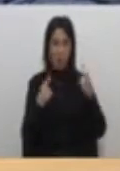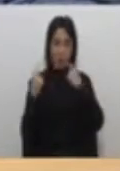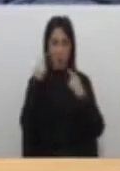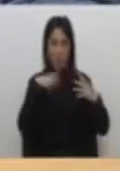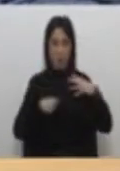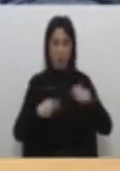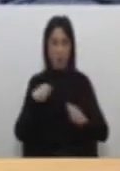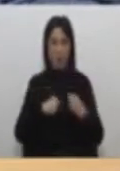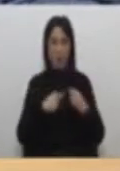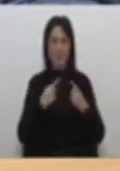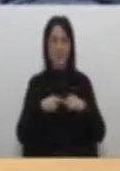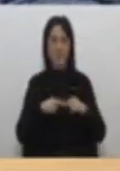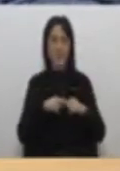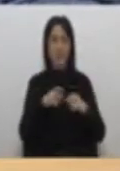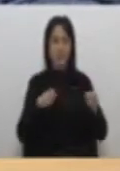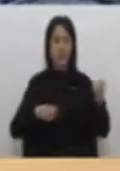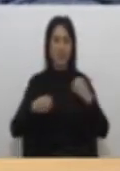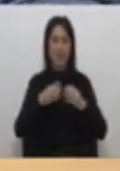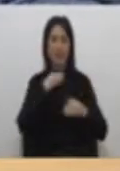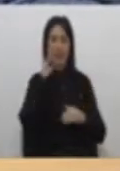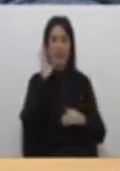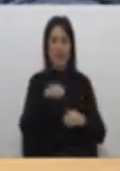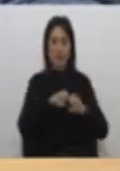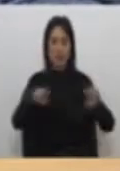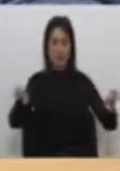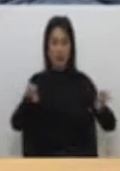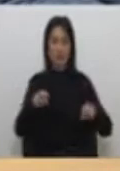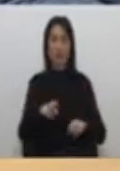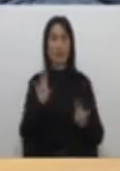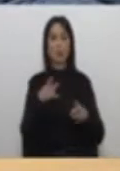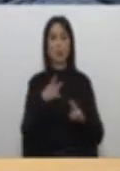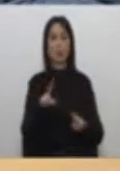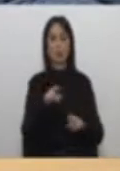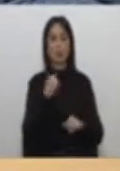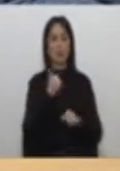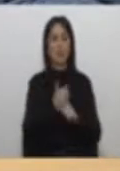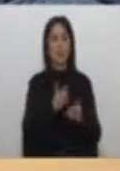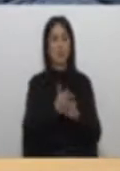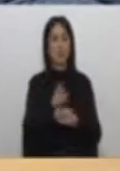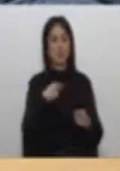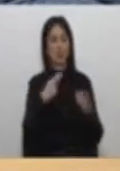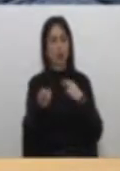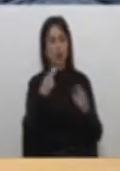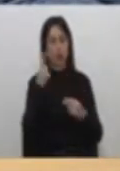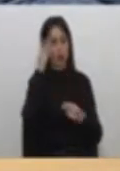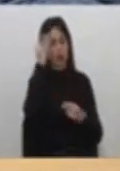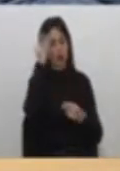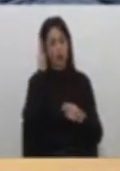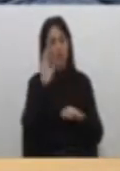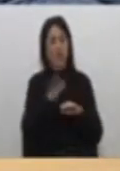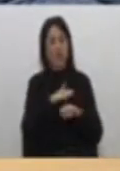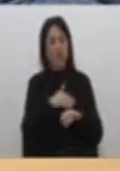თავი საზოგადოების დაპირისპირებას და განხეთქილებას. ნუ იქნება მთავარი მიზანი რევანშისტული მიდგომა. კეთილი